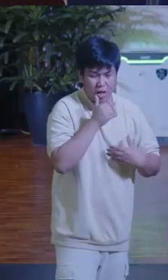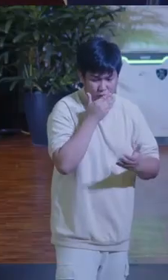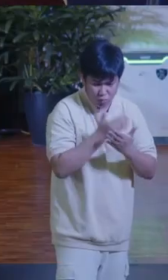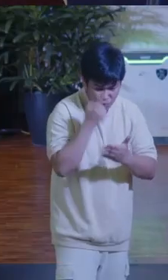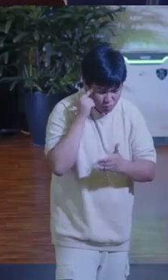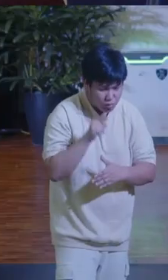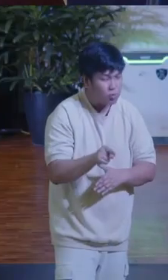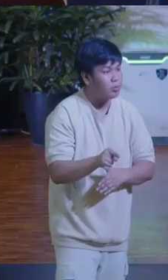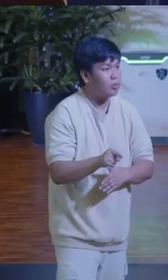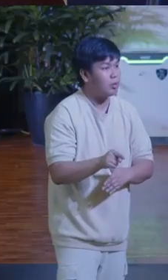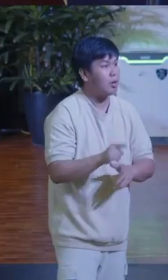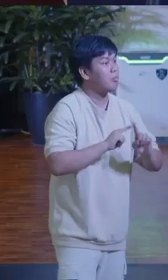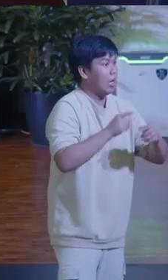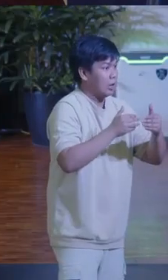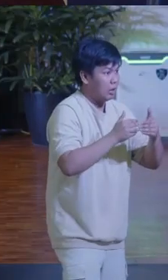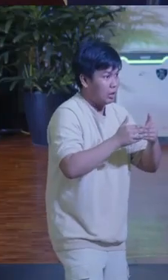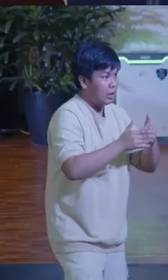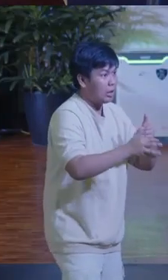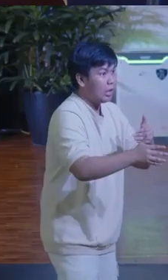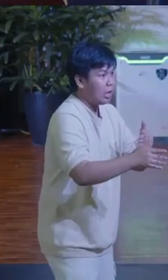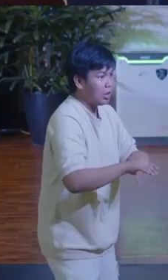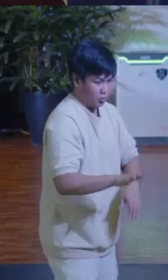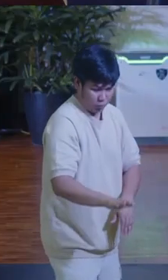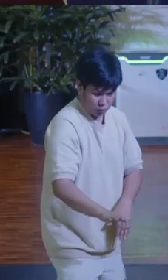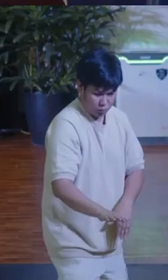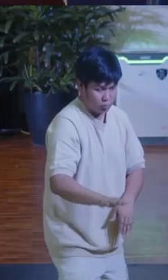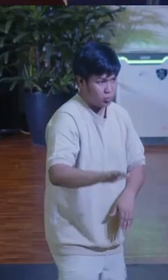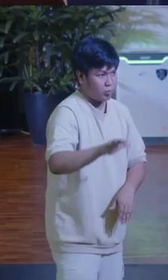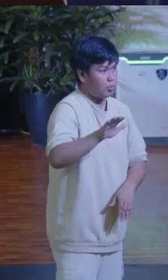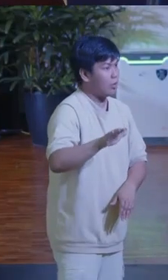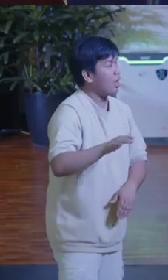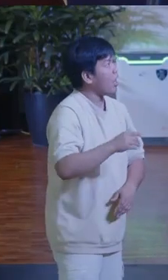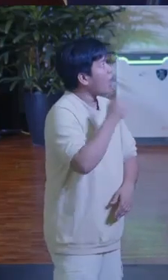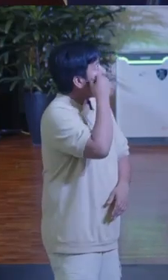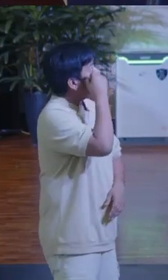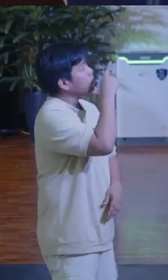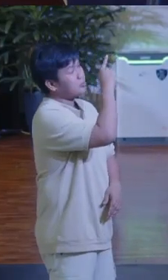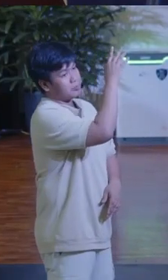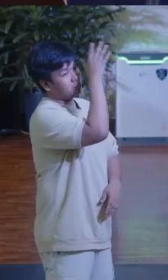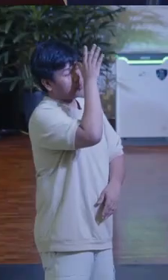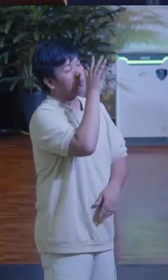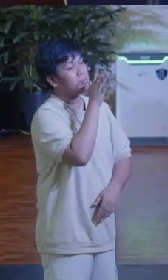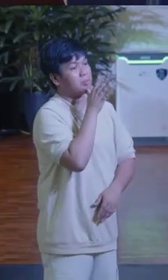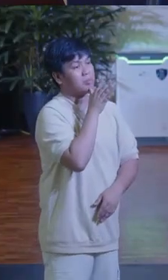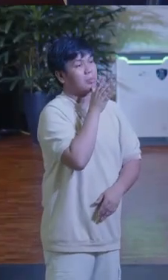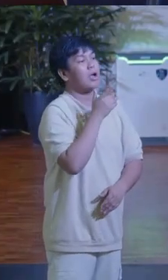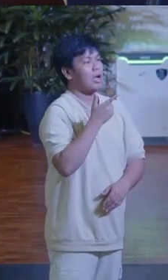araw, napakabait na bata. No? Pero may hangganan po yun.